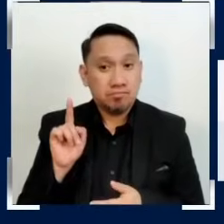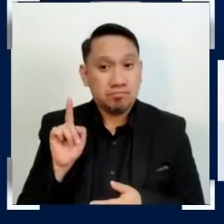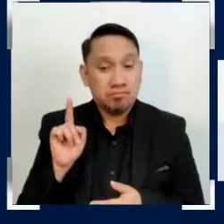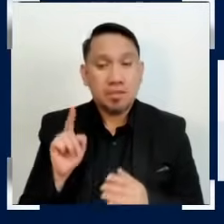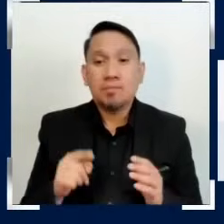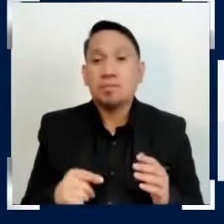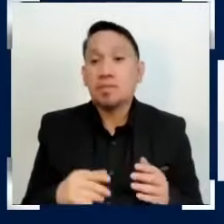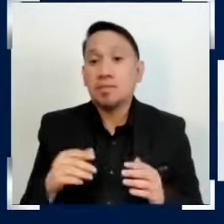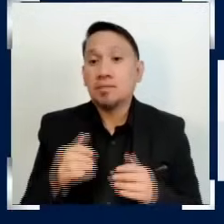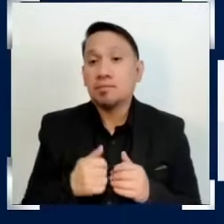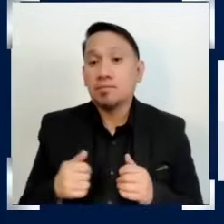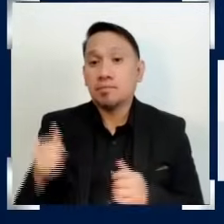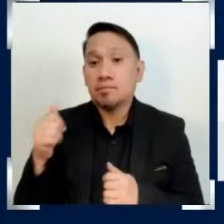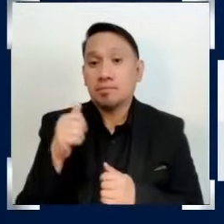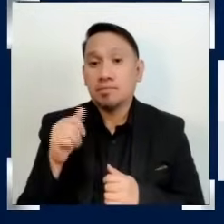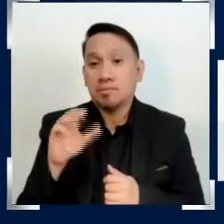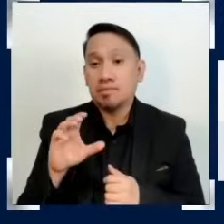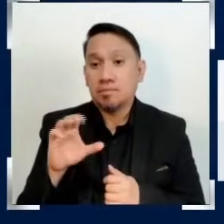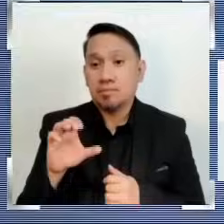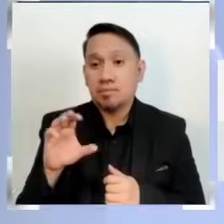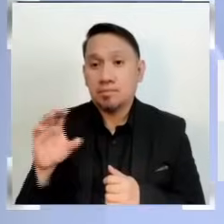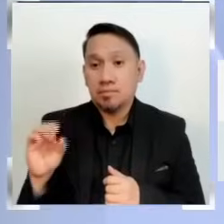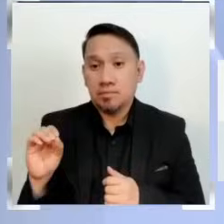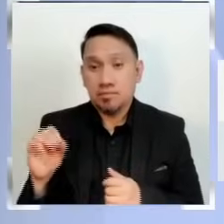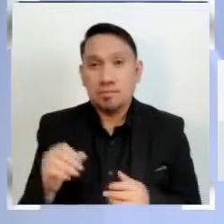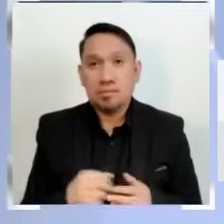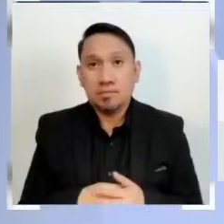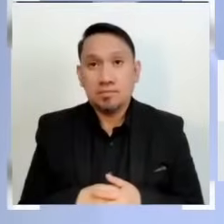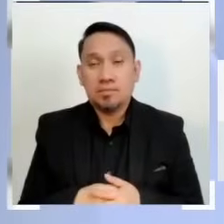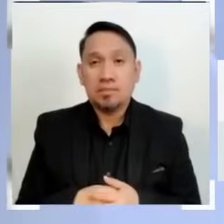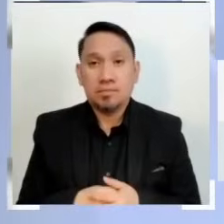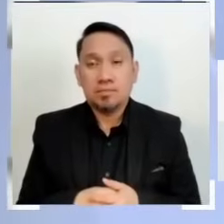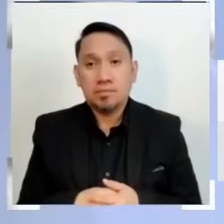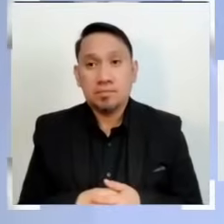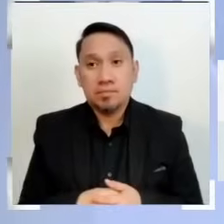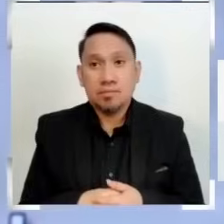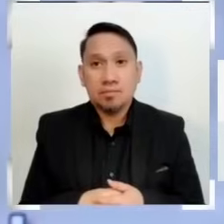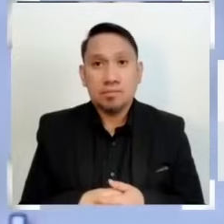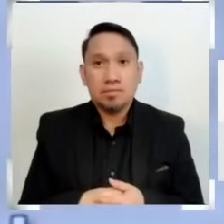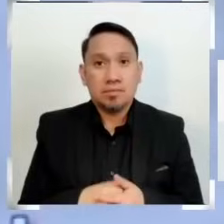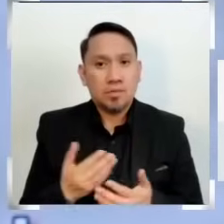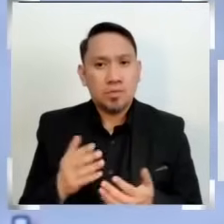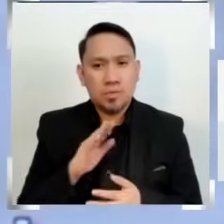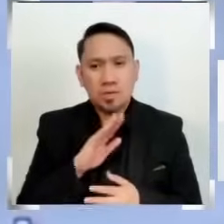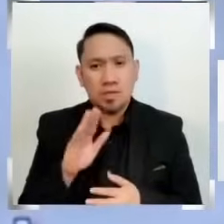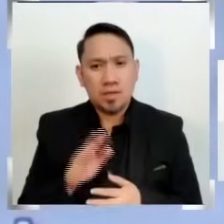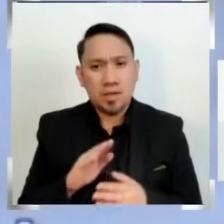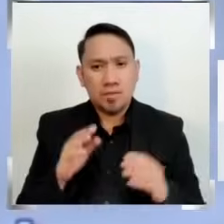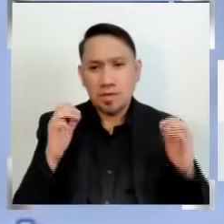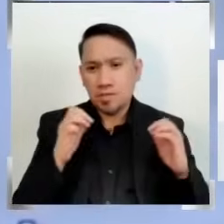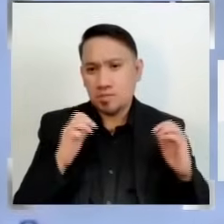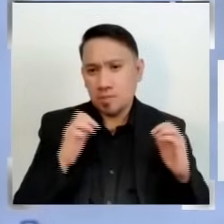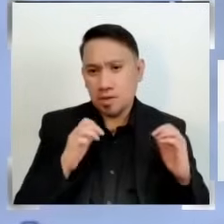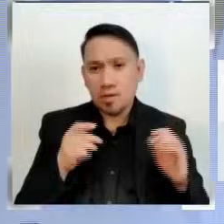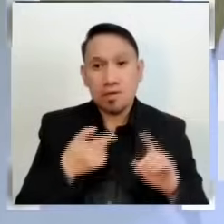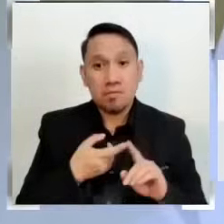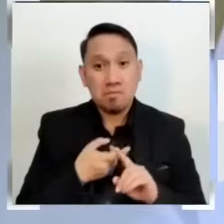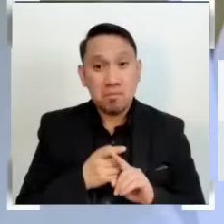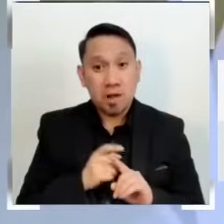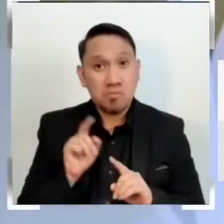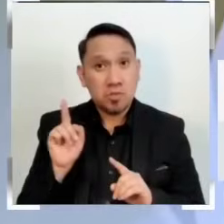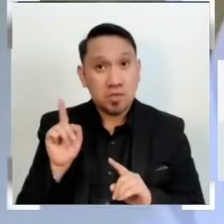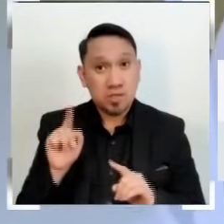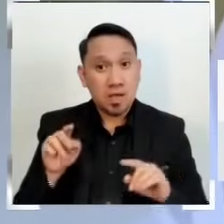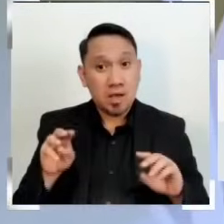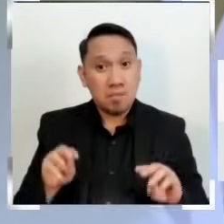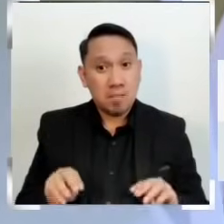chief executive officer ng GMA Network Incorporated. Sinong mag-aakalang ang batang ito mula sa Malabon magiging isang